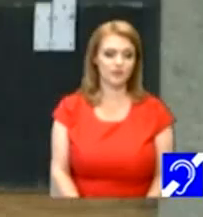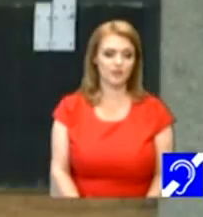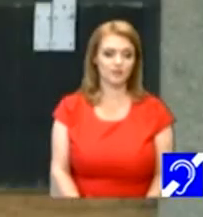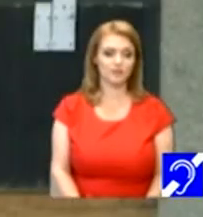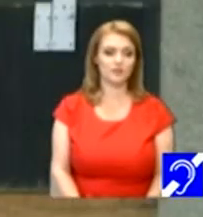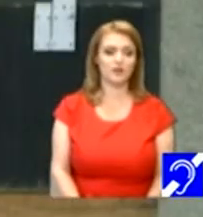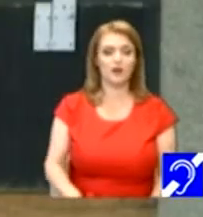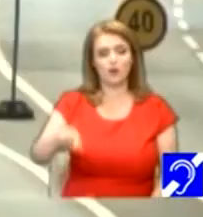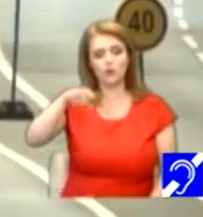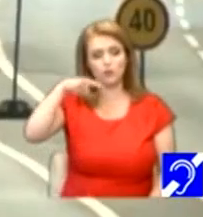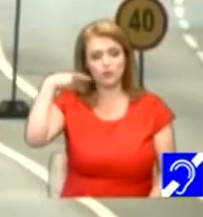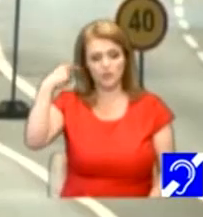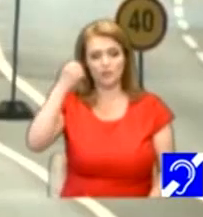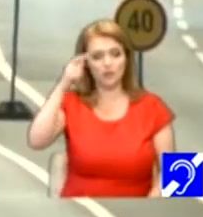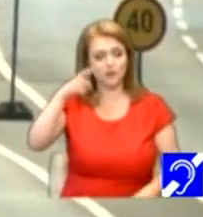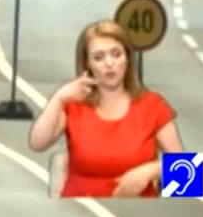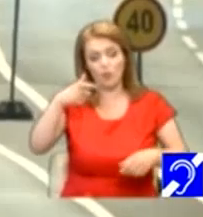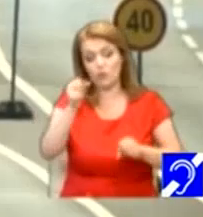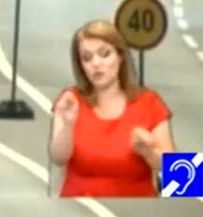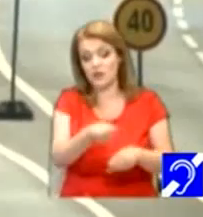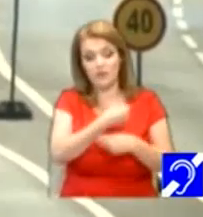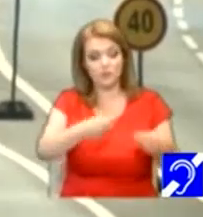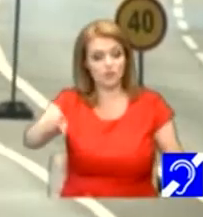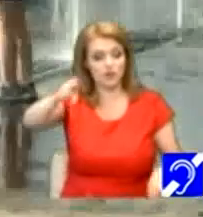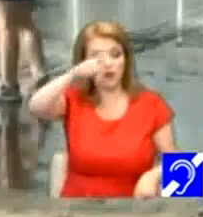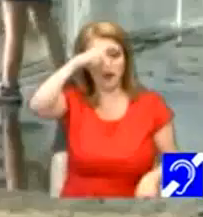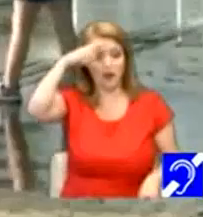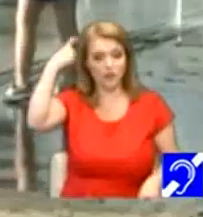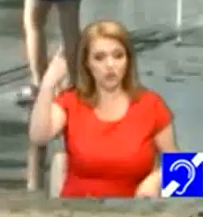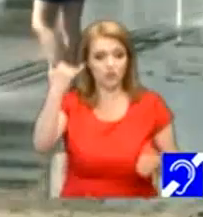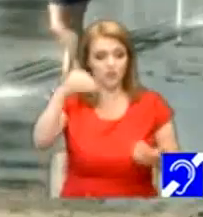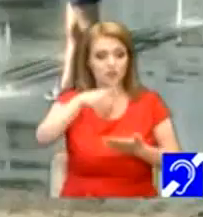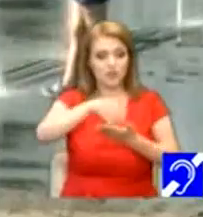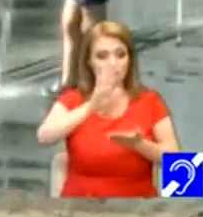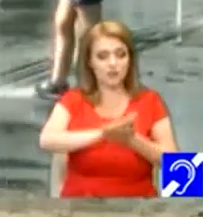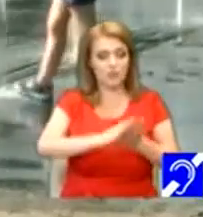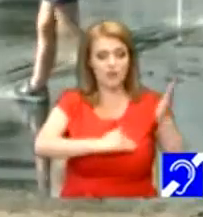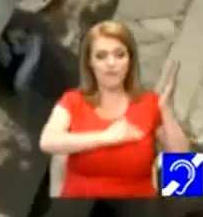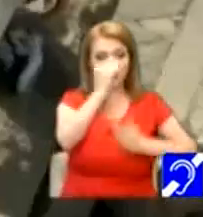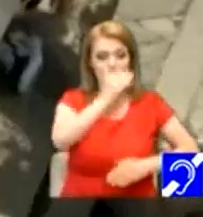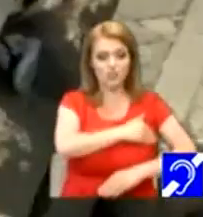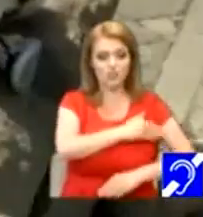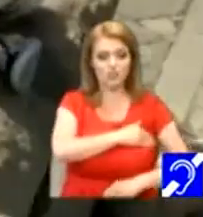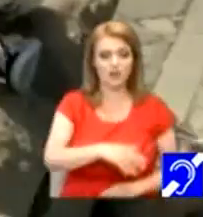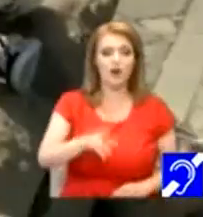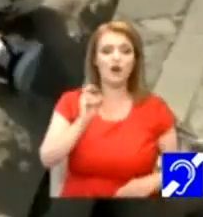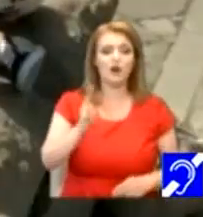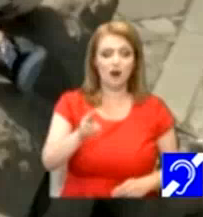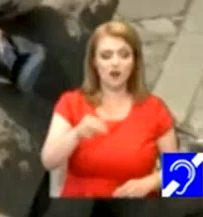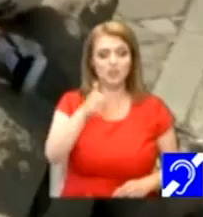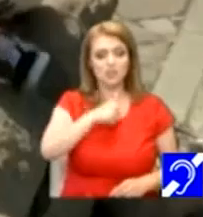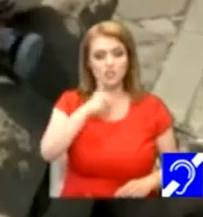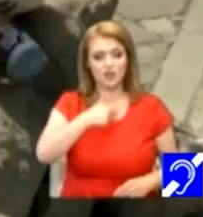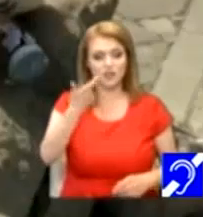Rusia se confruntă cu un val de căldură neașteptat. Ce temperaturi record se înregistrează și cum încearcă oamenii să se răcorească în plină